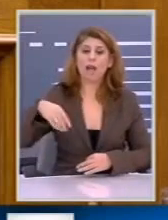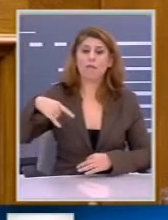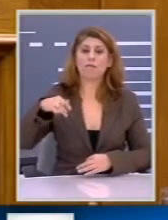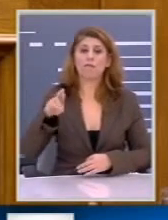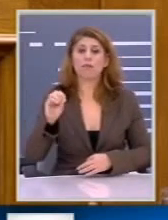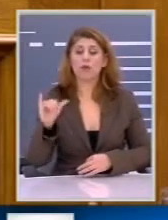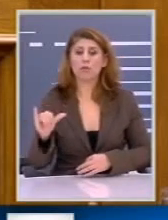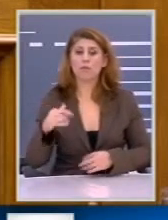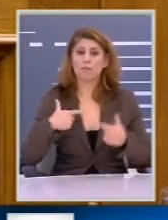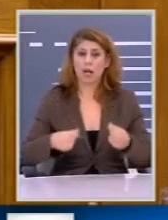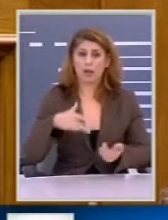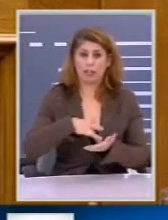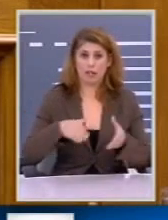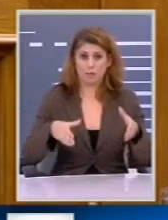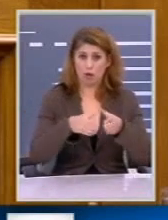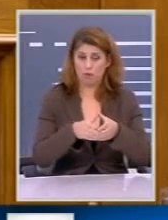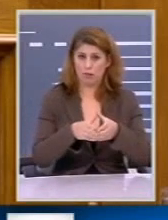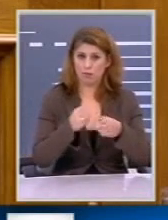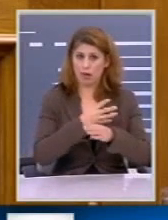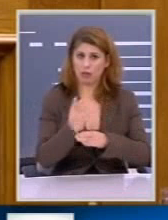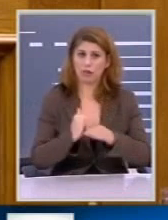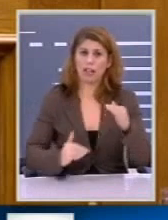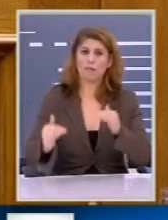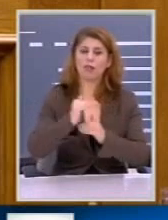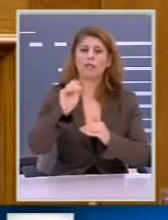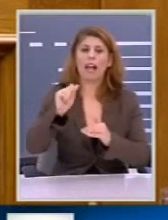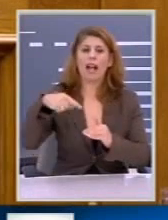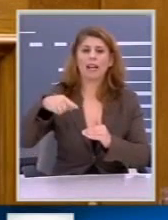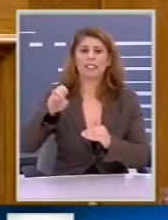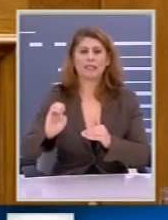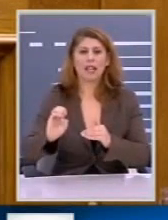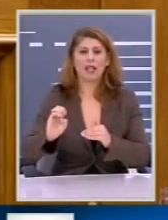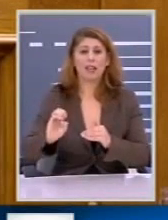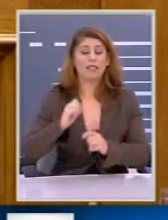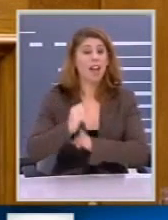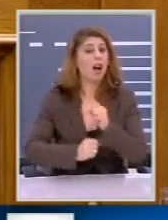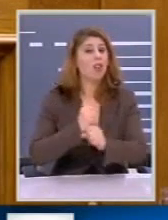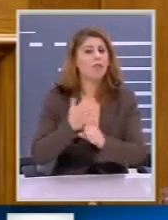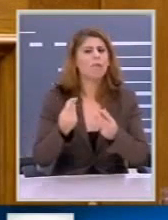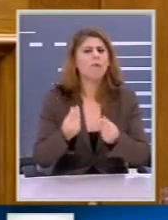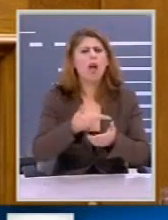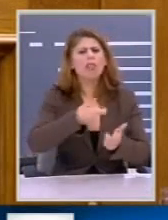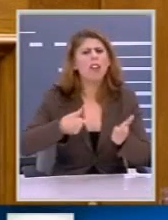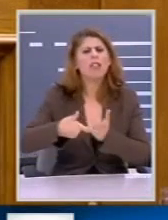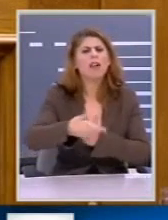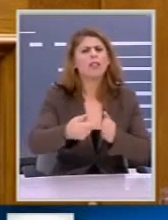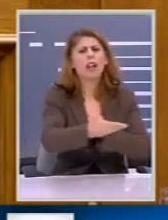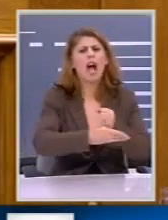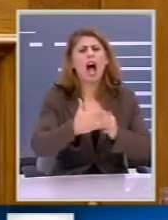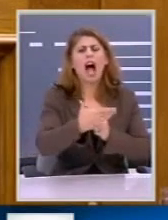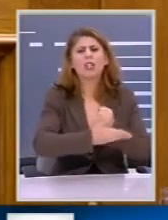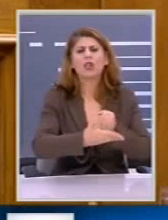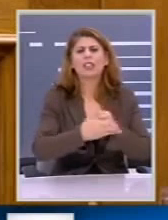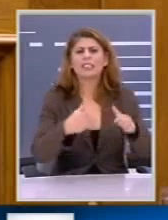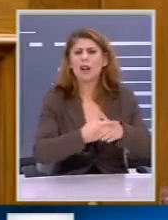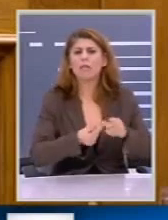της Κεντρικής Επιτροπής του ΠΑΣΟΚ και επικεφαλής της ΑΤΕ στα χρόνια του Μεγάλου Πάρτη. Είναι δικές του οι φράσεις αυτές. Θέλω,